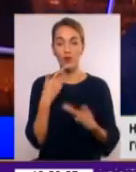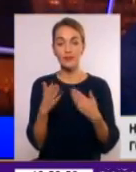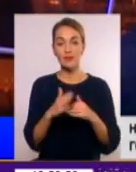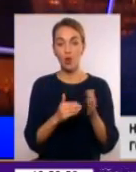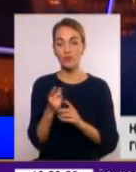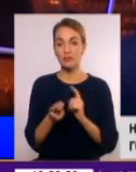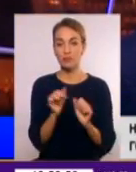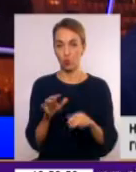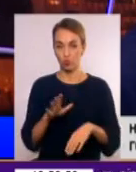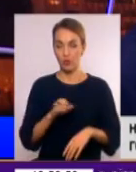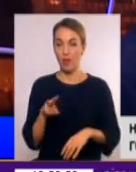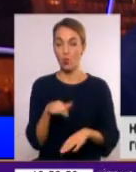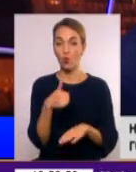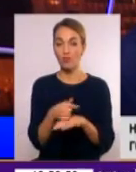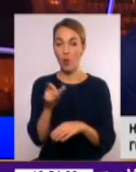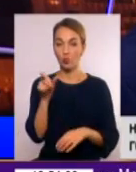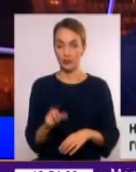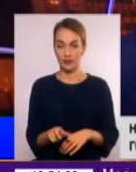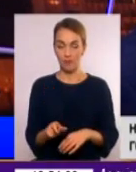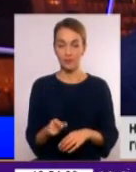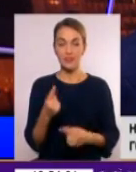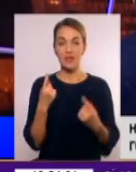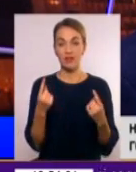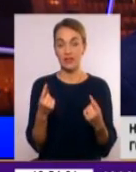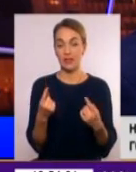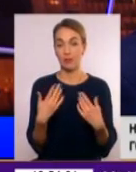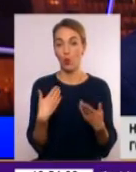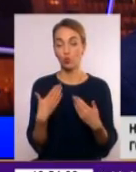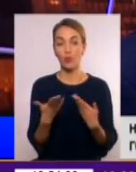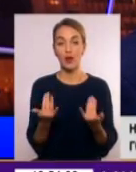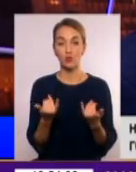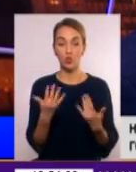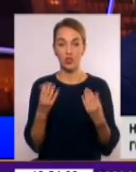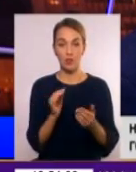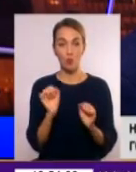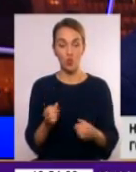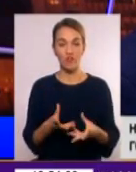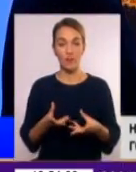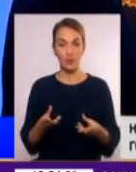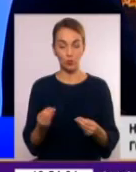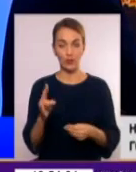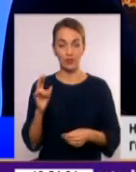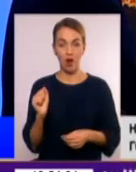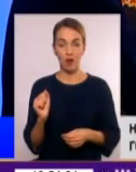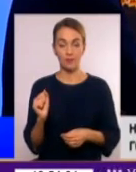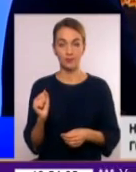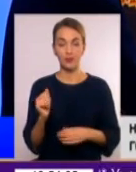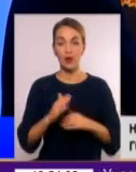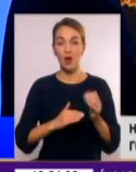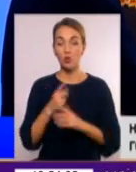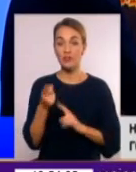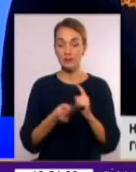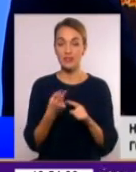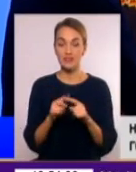кадрові зміни можуть бути. Але головна людина, за великим рахунком, яка на сьогоднішній день може вплинути на кадрові зміни,